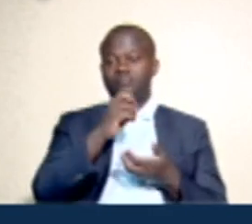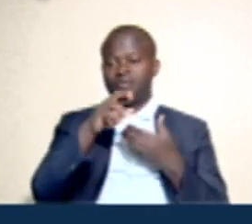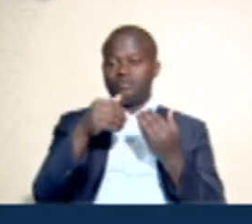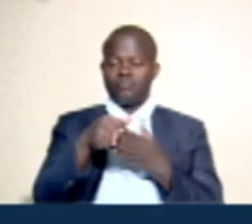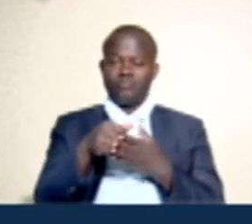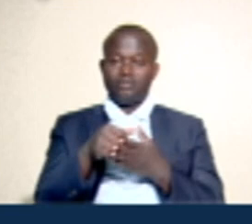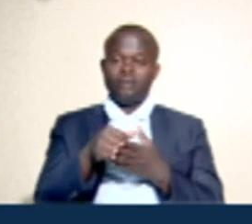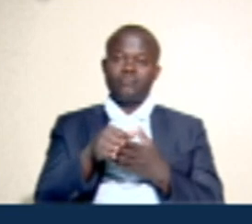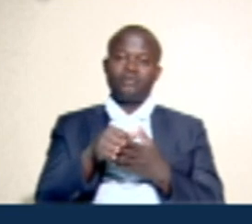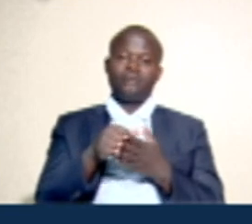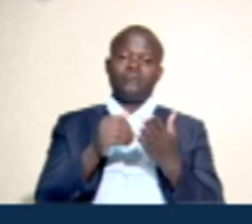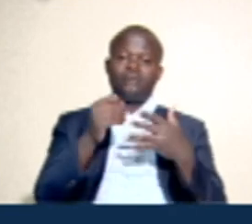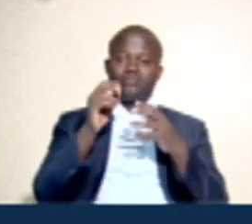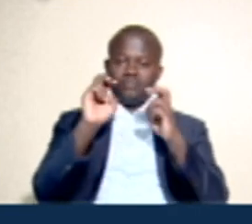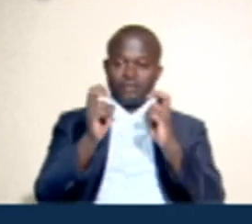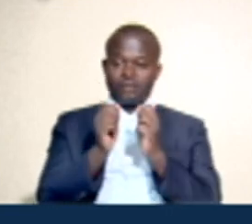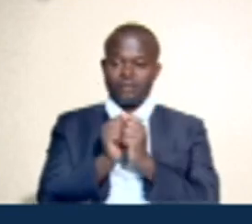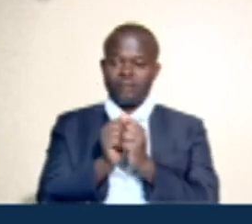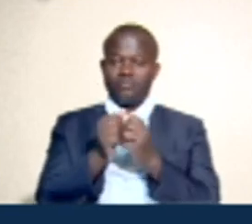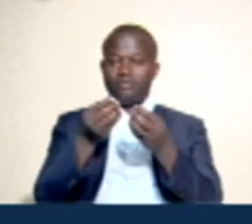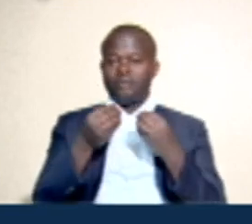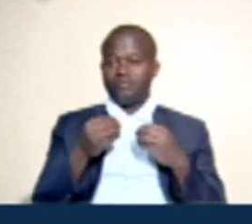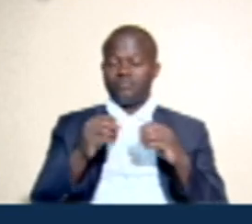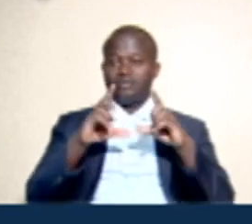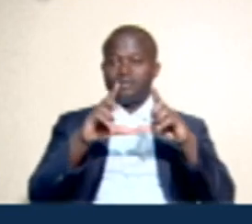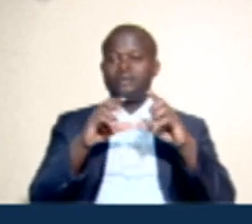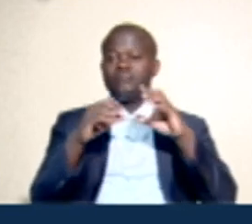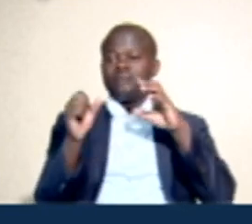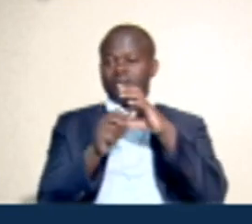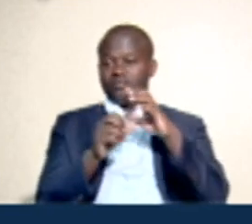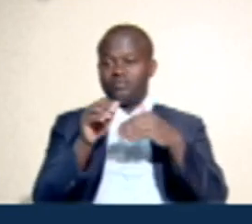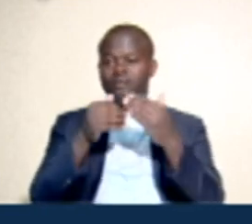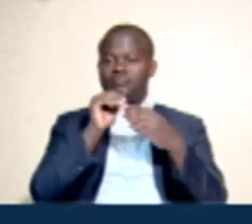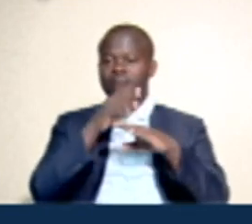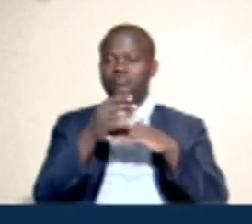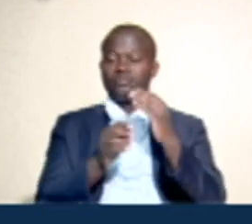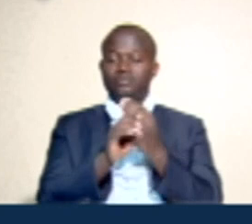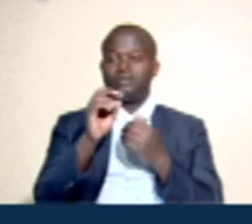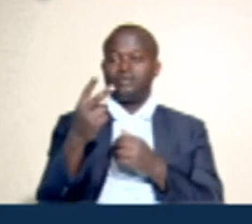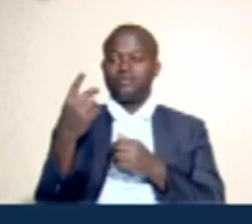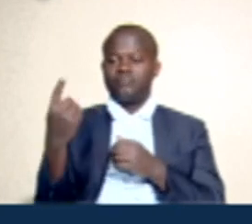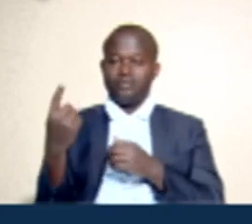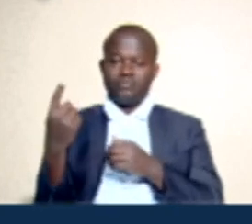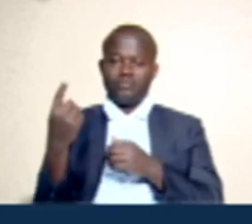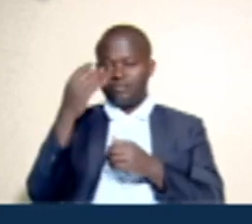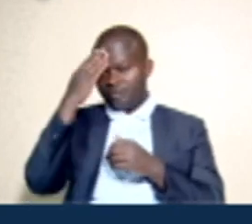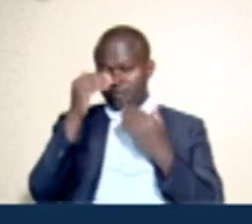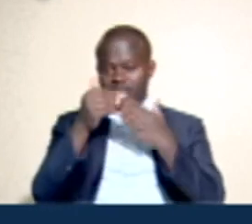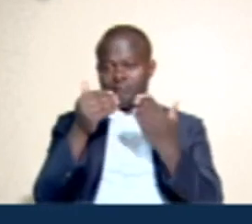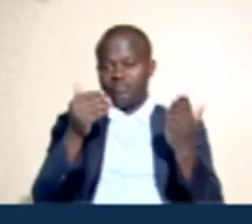yamporta, ko baduhereza status ya stock yawe bitarenze itariki 20. Ni ukugira ngo